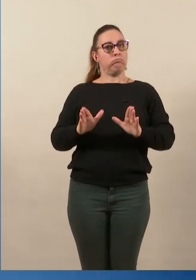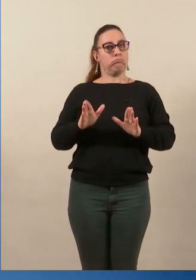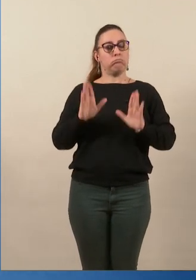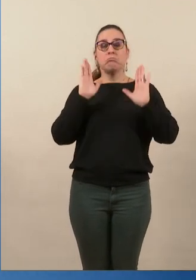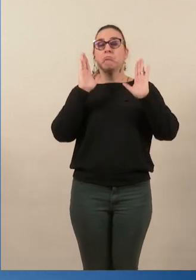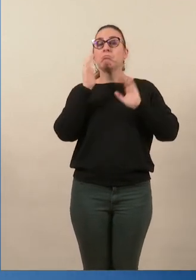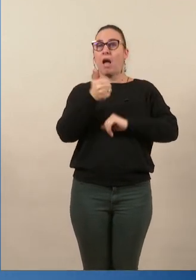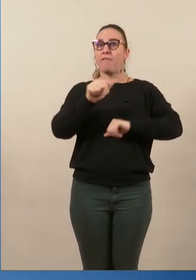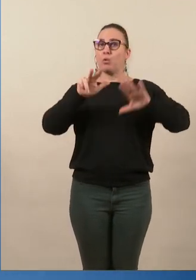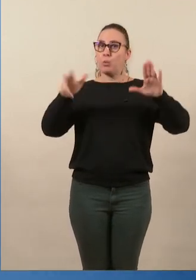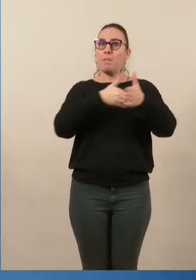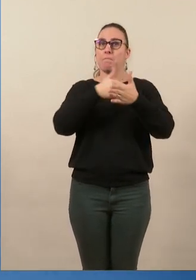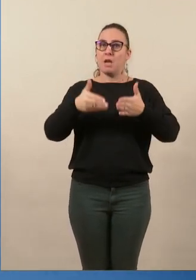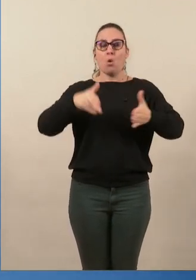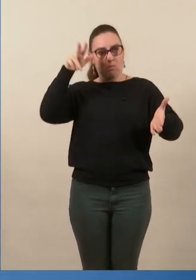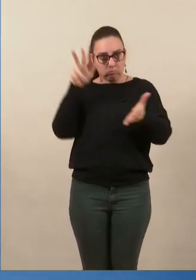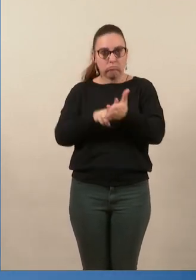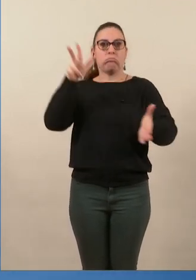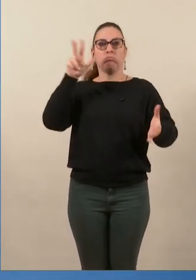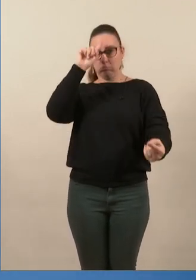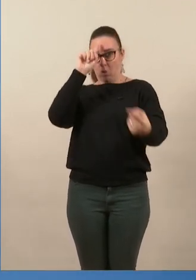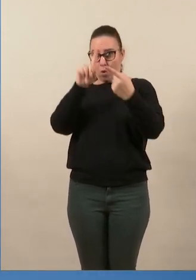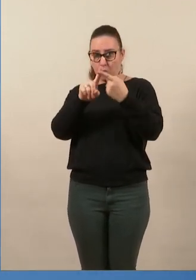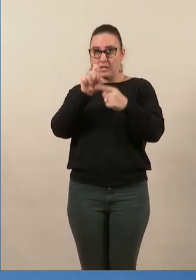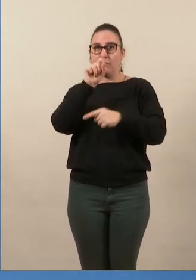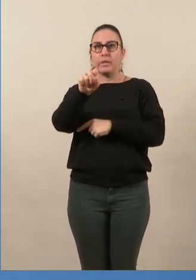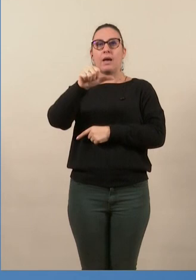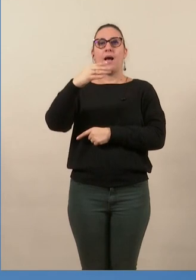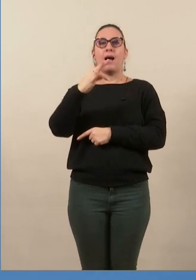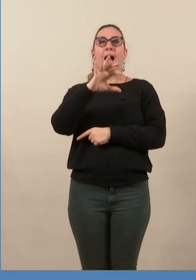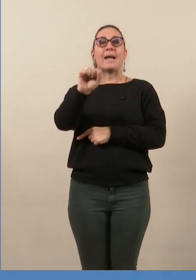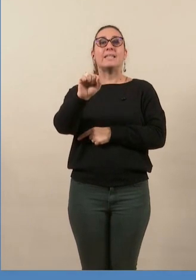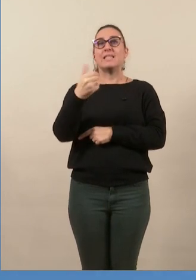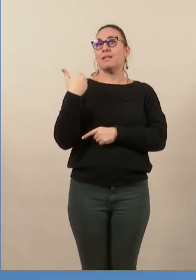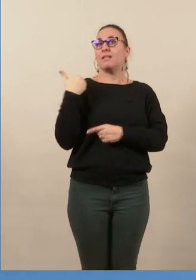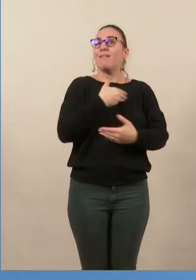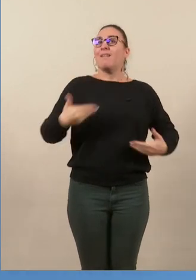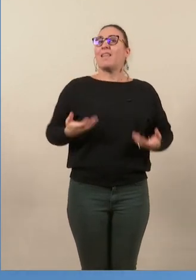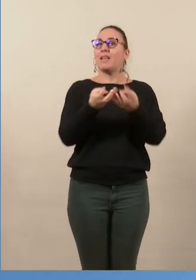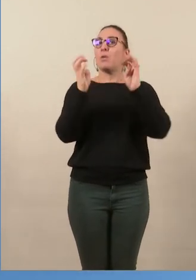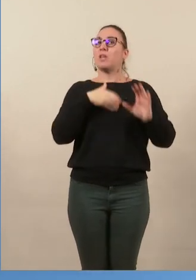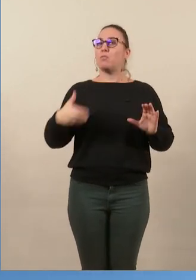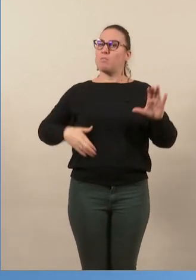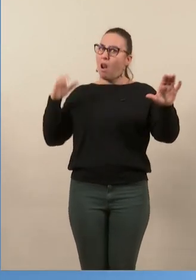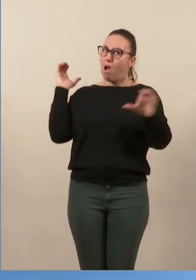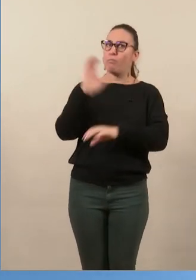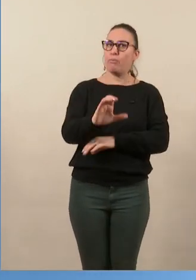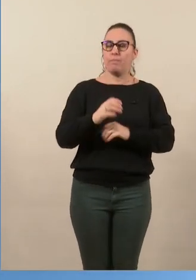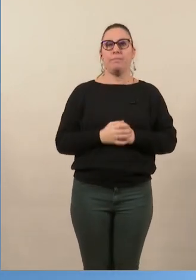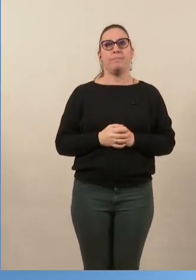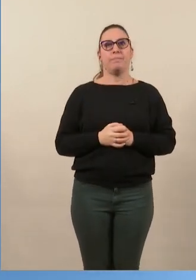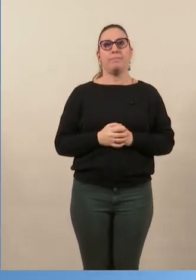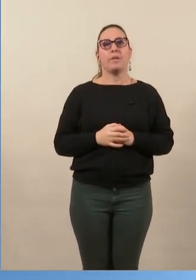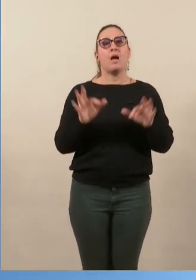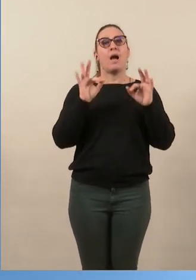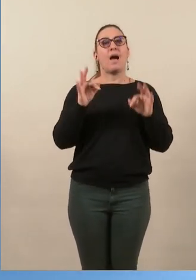1008 d'euros qui ont été fléchés sur actis à l'occasion du dernier conseil municipal s'agissant des bailleurs